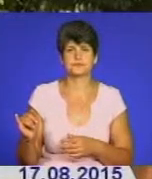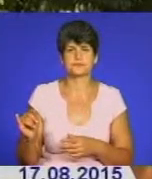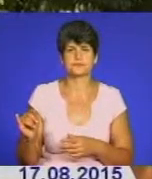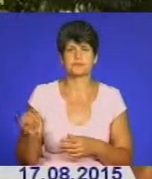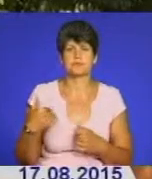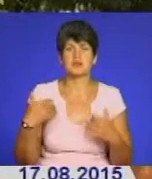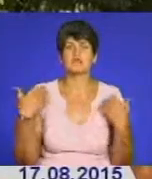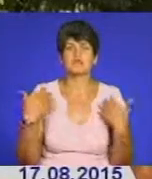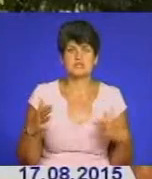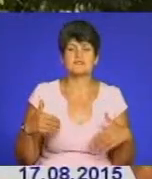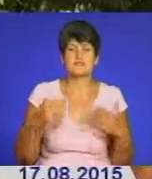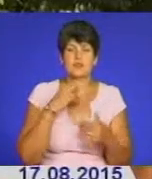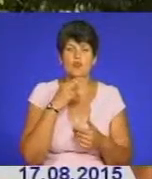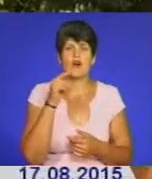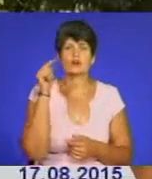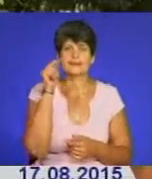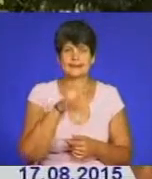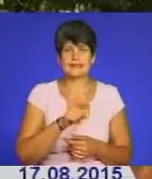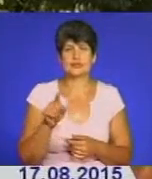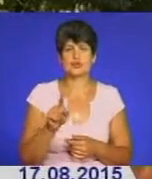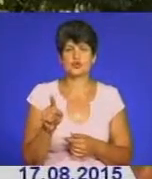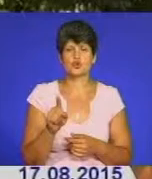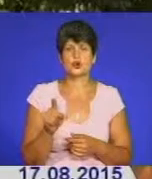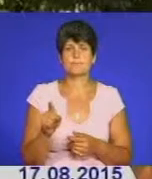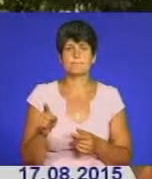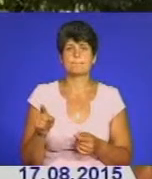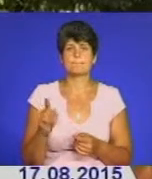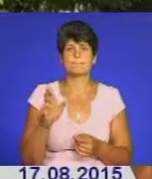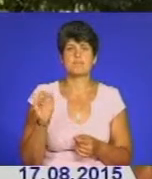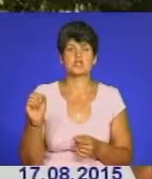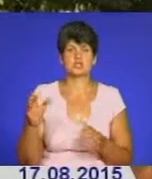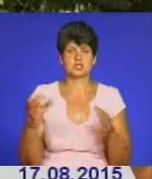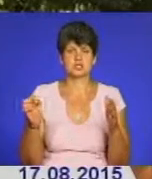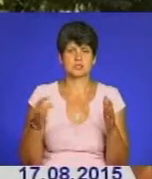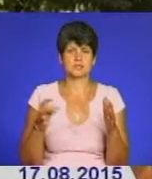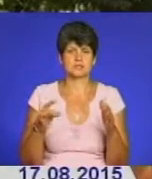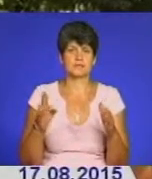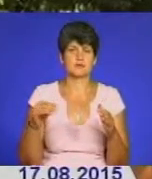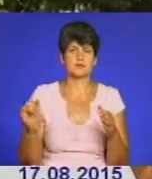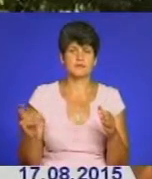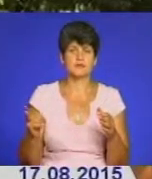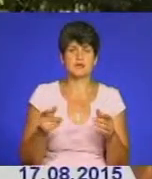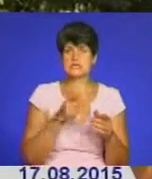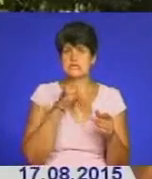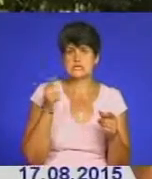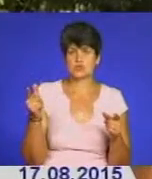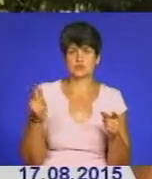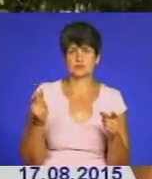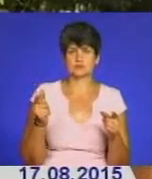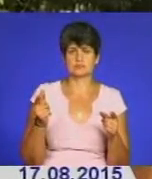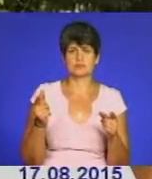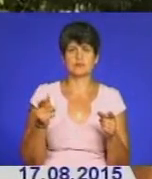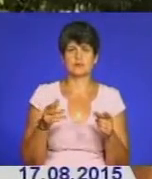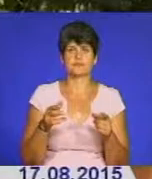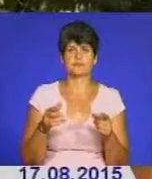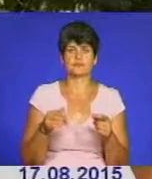Ми вже звертали увагу на те, що баштанні культури, вони, відповідно, сезон дозрівання, для них